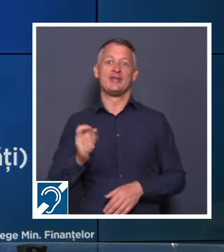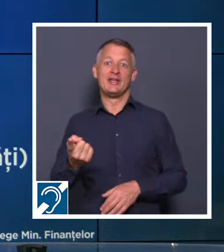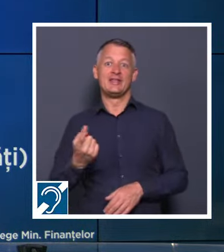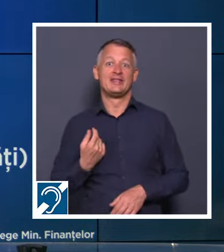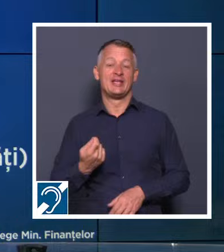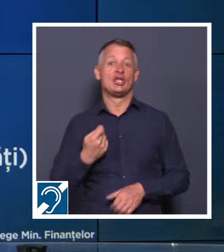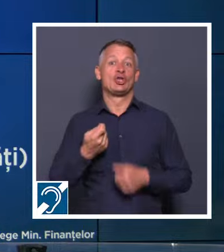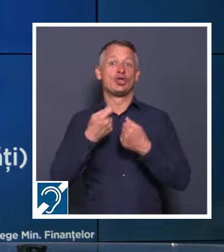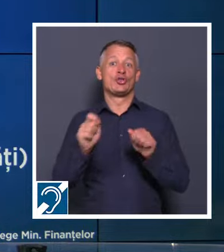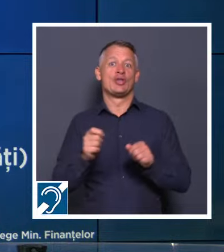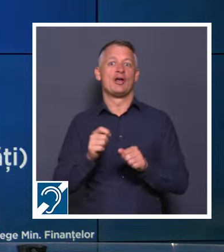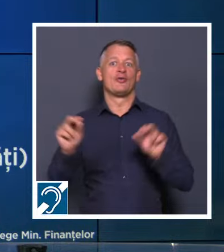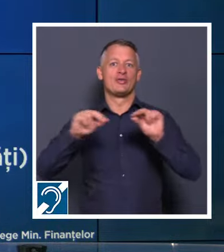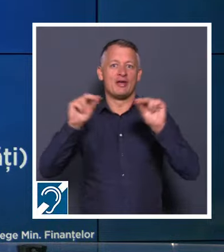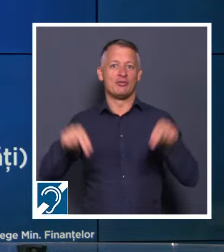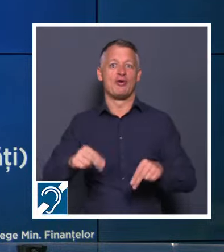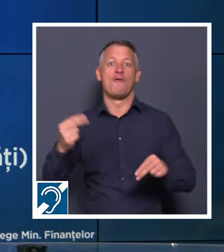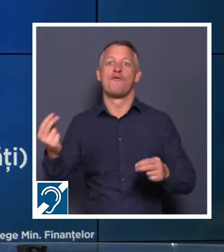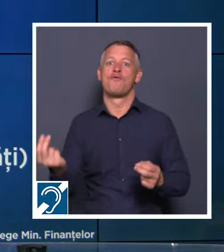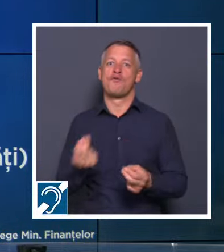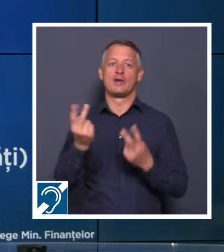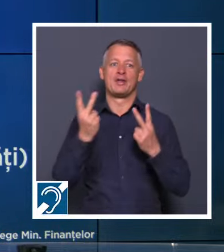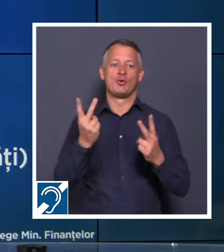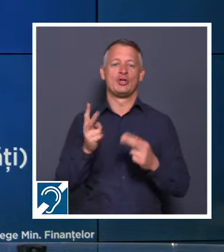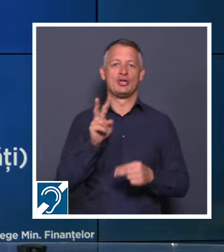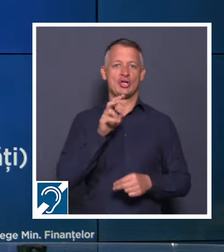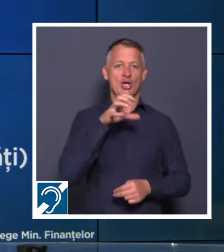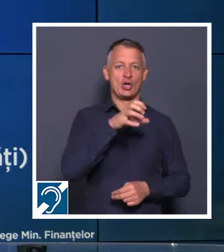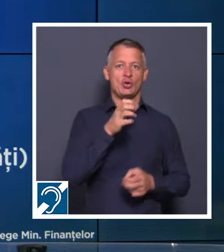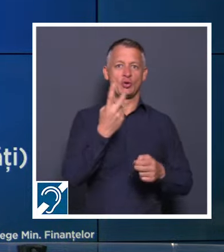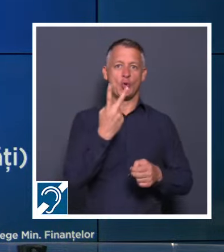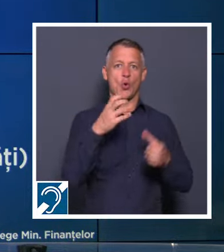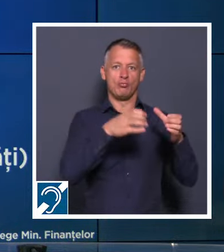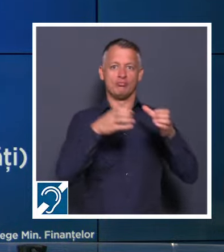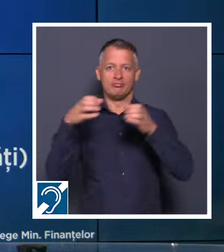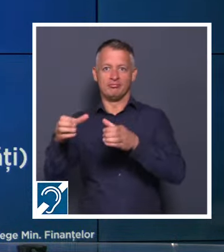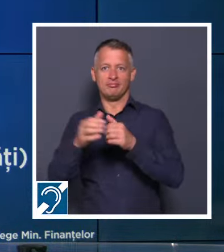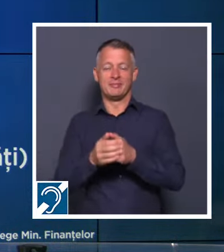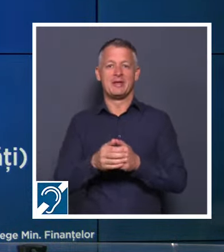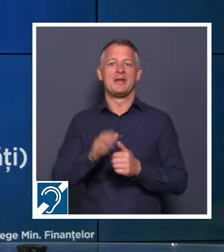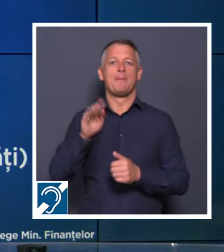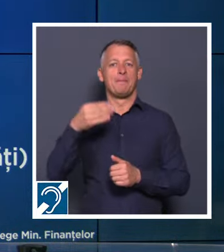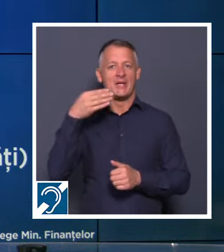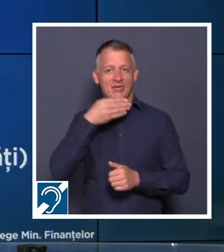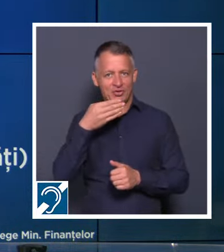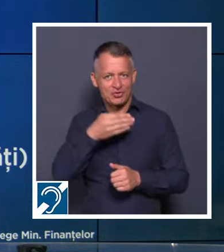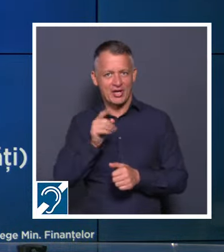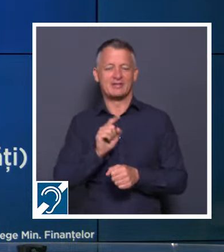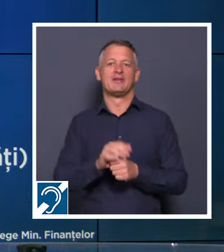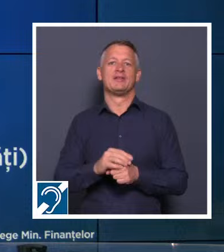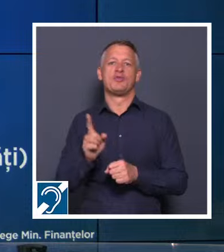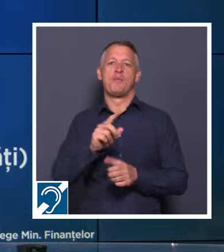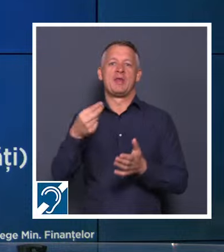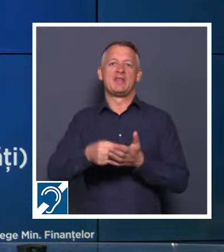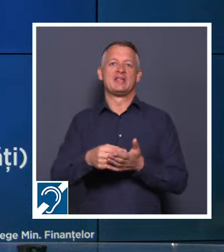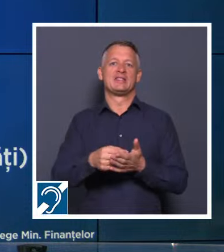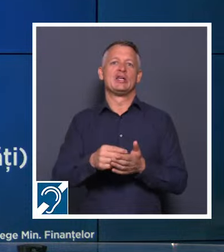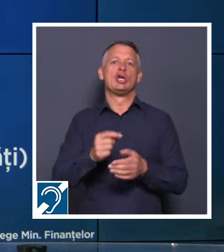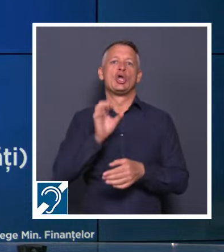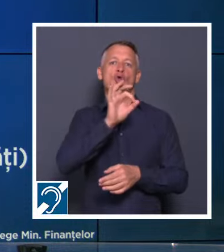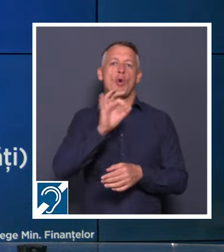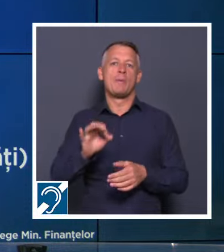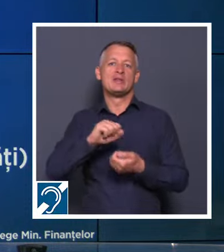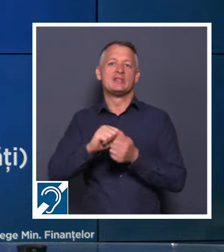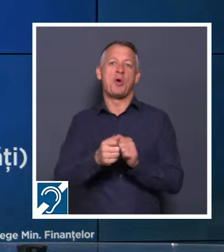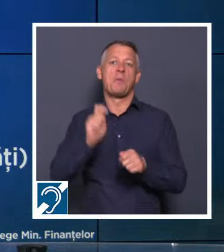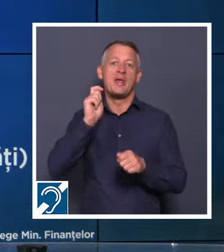datoriei. Foarte important, ambele categorii beneficiază de anularea accesoriilor, adică nu plătesc dobânzi și penalități